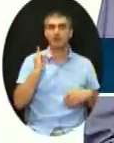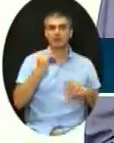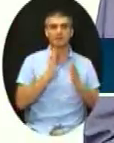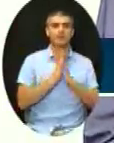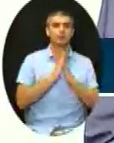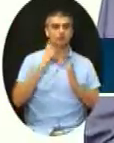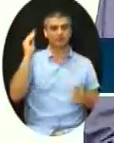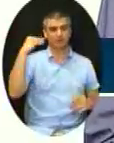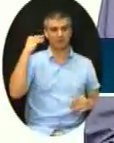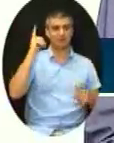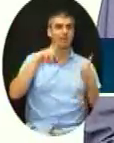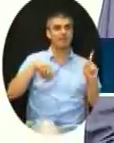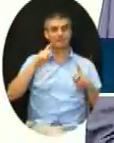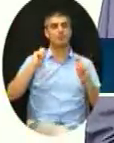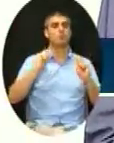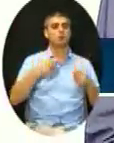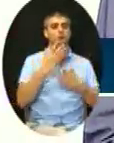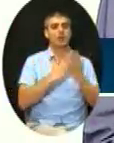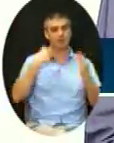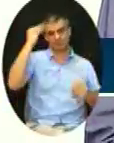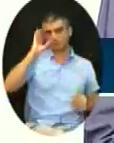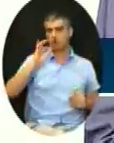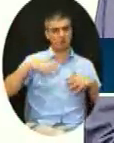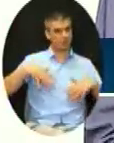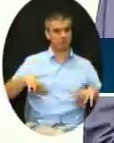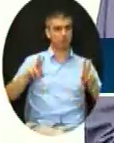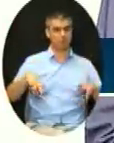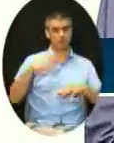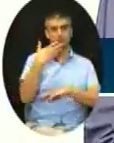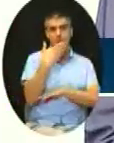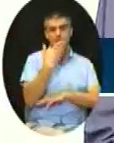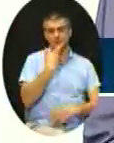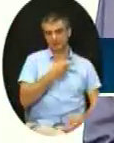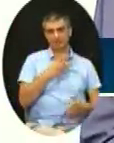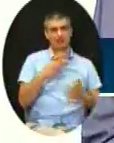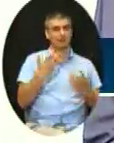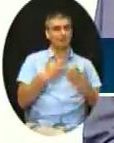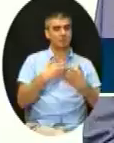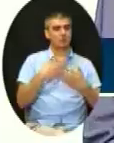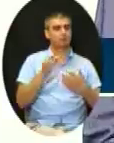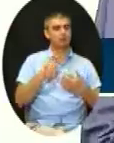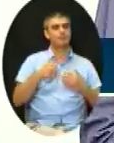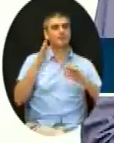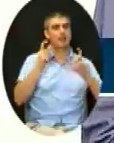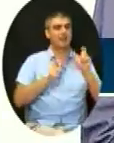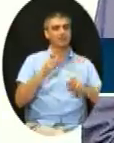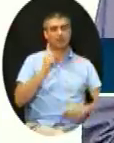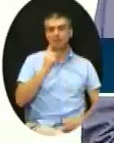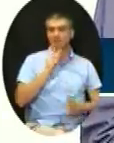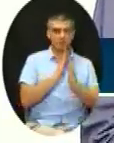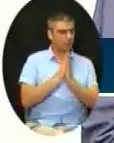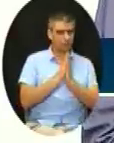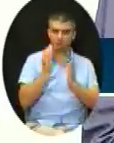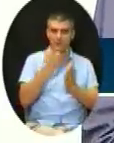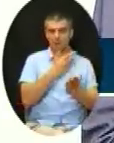בקשות פלסטיניות לעתים מוגשות, חלק מהפלסטינים עוד לא התייאשו לחלוטין ממנגנוני התכנון, של המנהל האזרחי, אבל הבקשות האלה